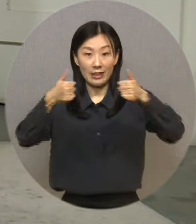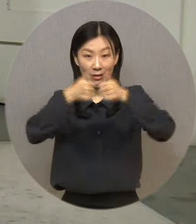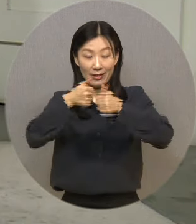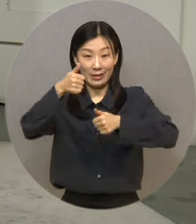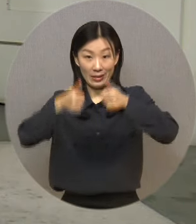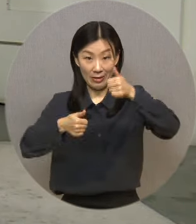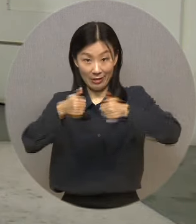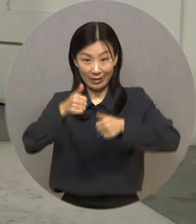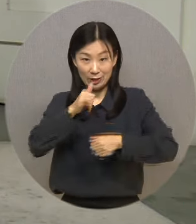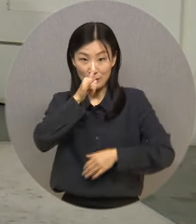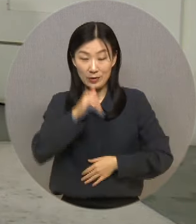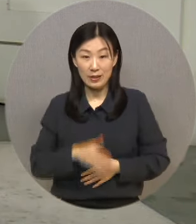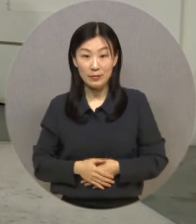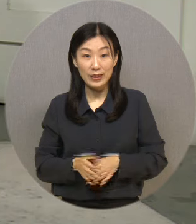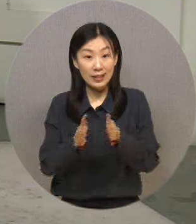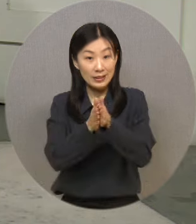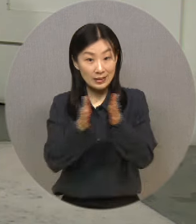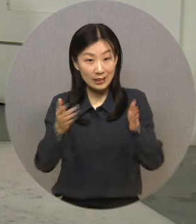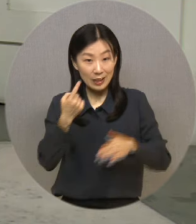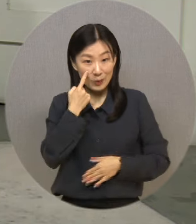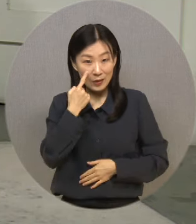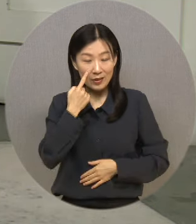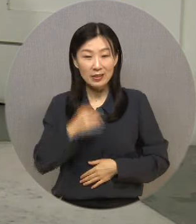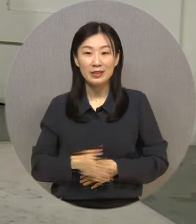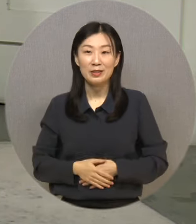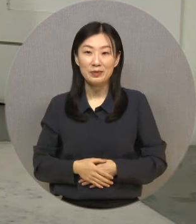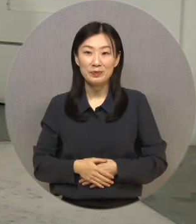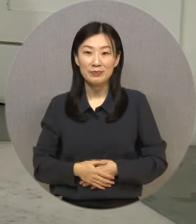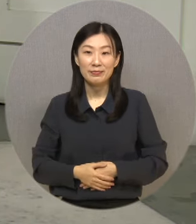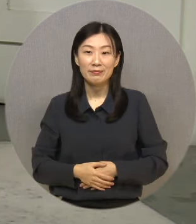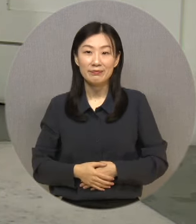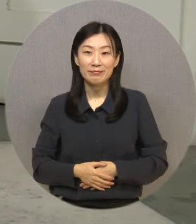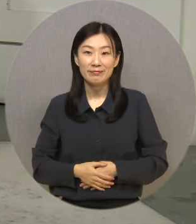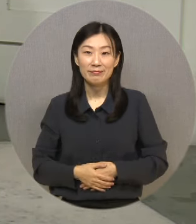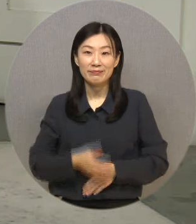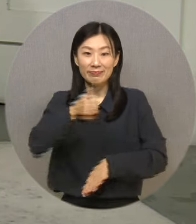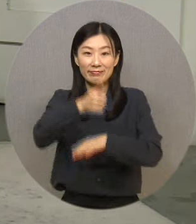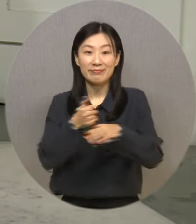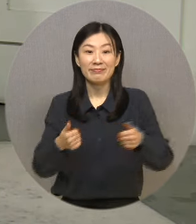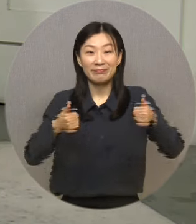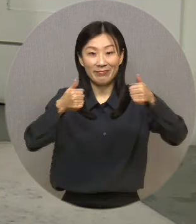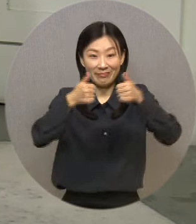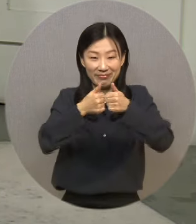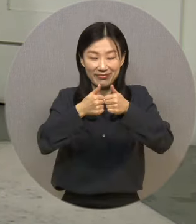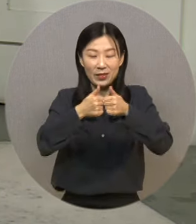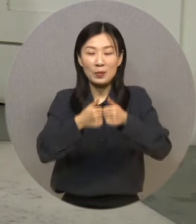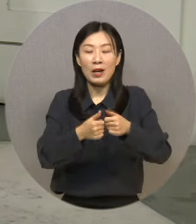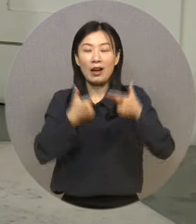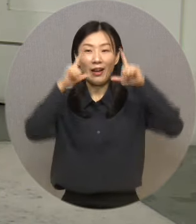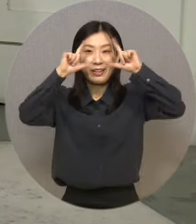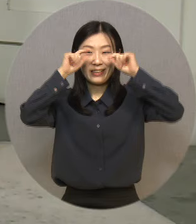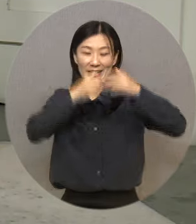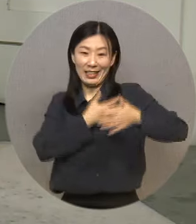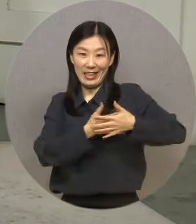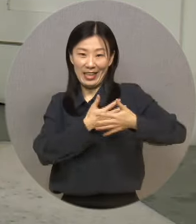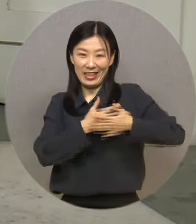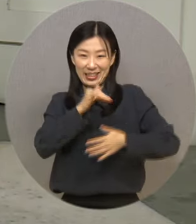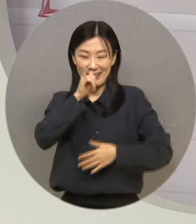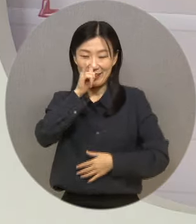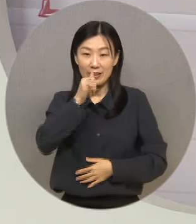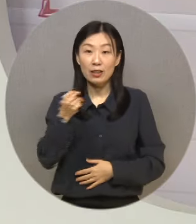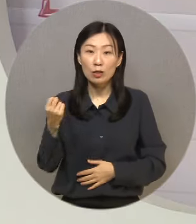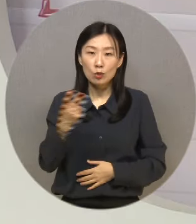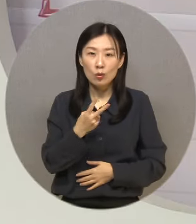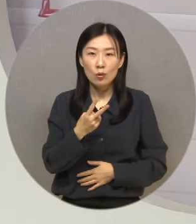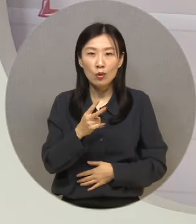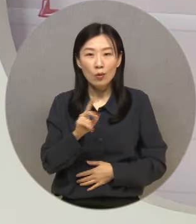월간 결선을 시작해 보겠는데요. 이 결선, 결승 네. 뭐 이렇게 하면 좀 긴장이 되거든요. 네. 그리고 막 이제 뭔가 무슨